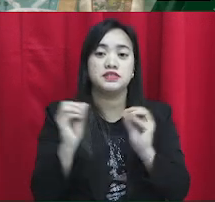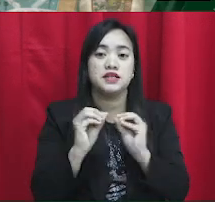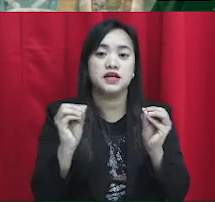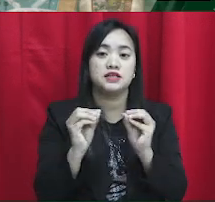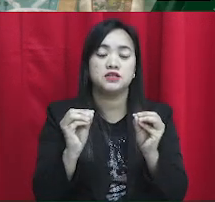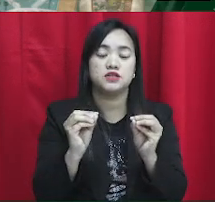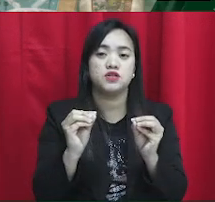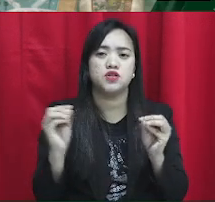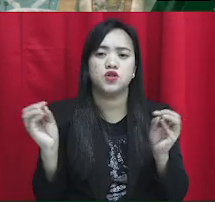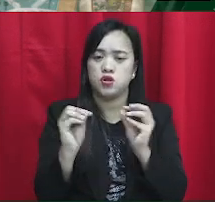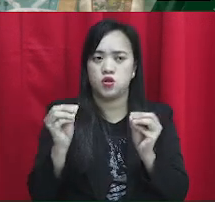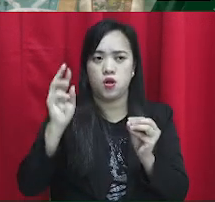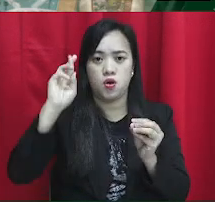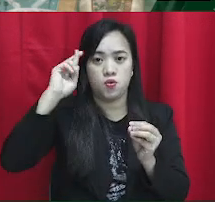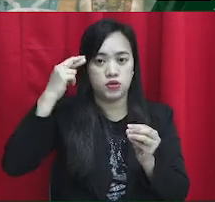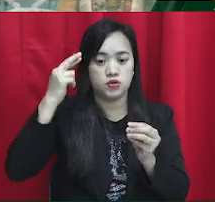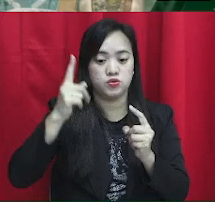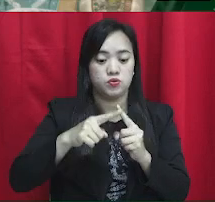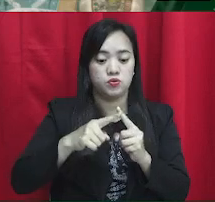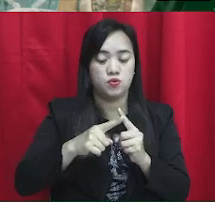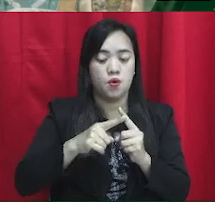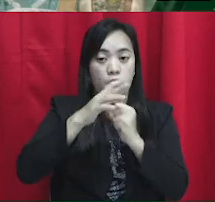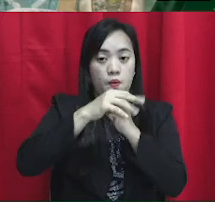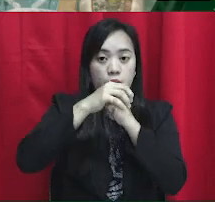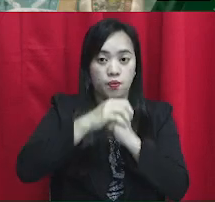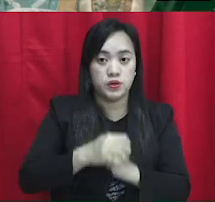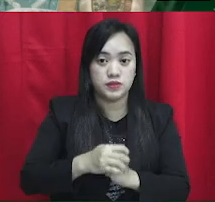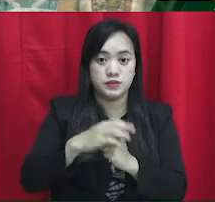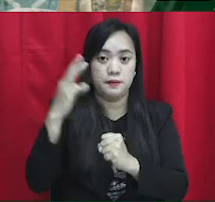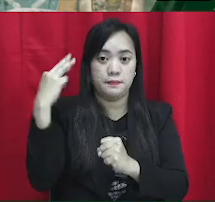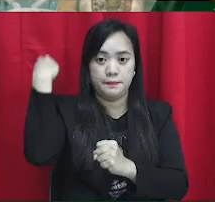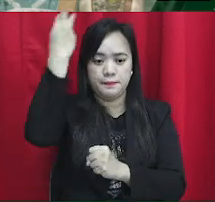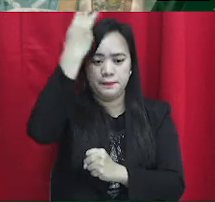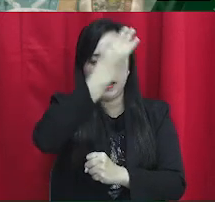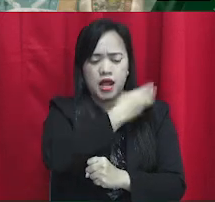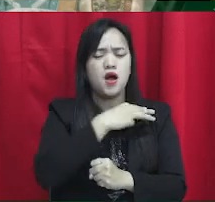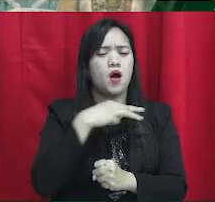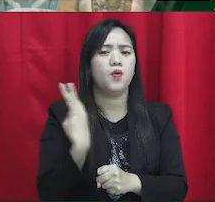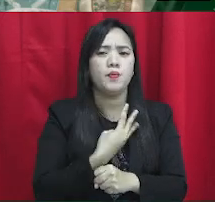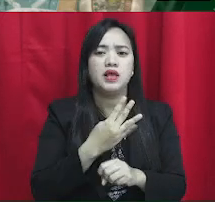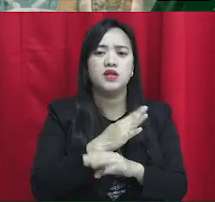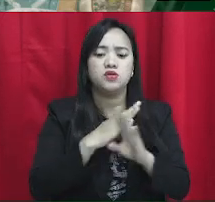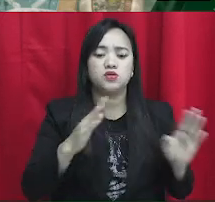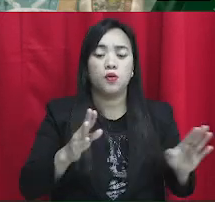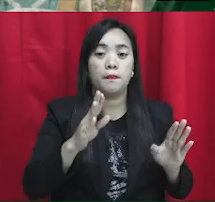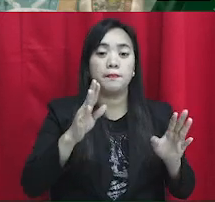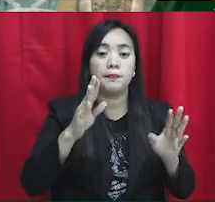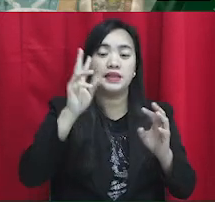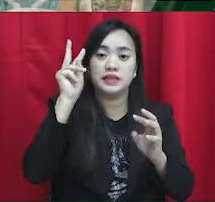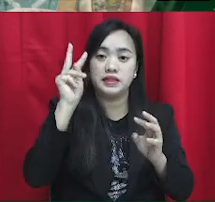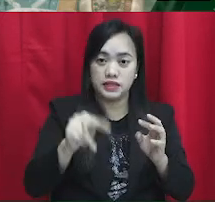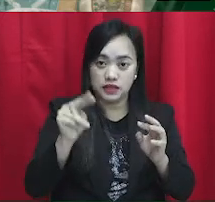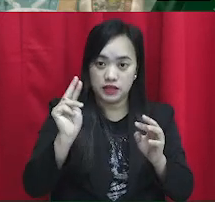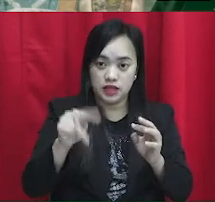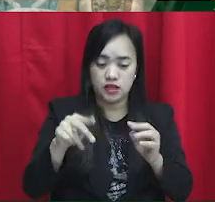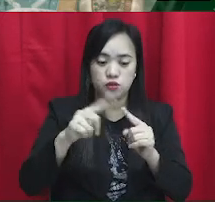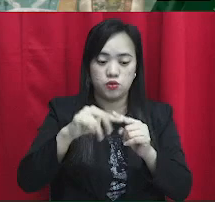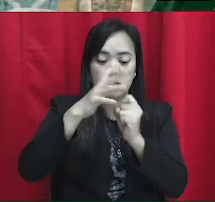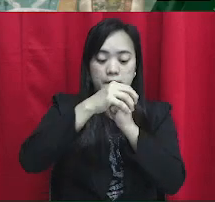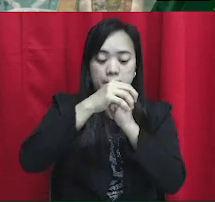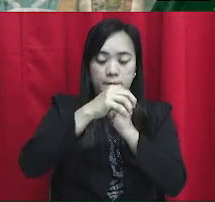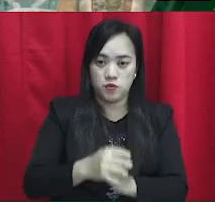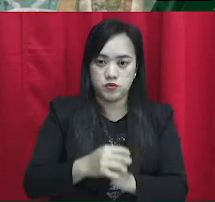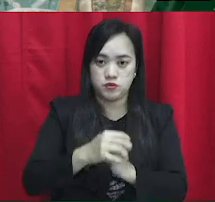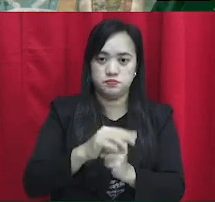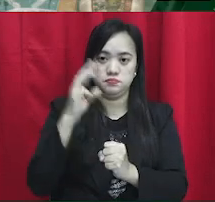there's no reason to worship Mary. Katulad na nagagawa ng iba, na the pagan practices, no? Wala po siya, hindi po siya kasama po dyan